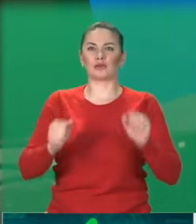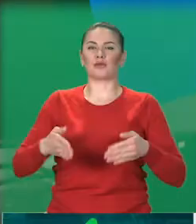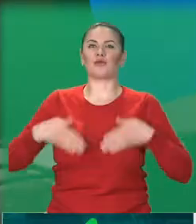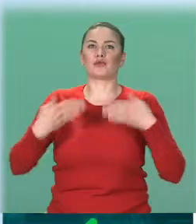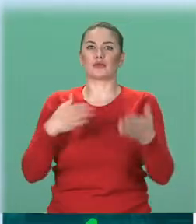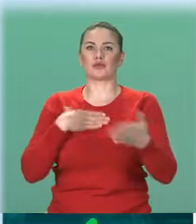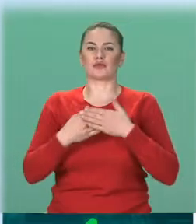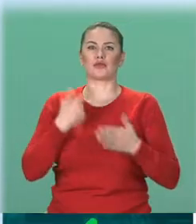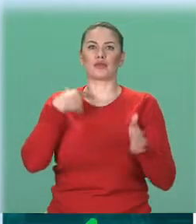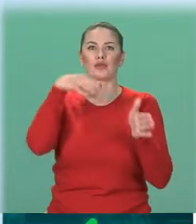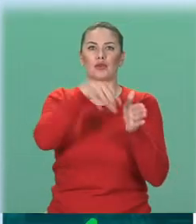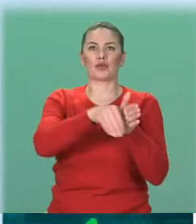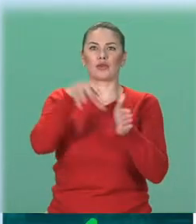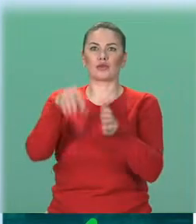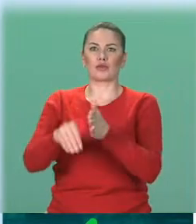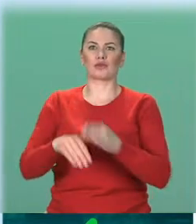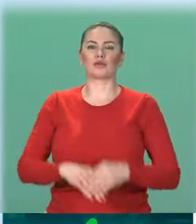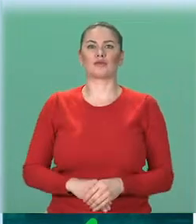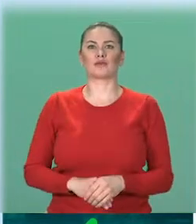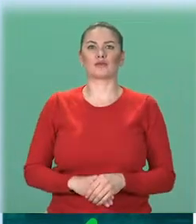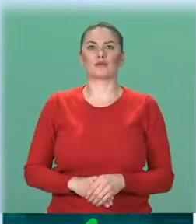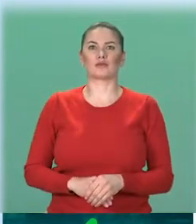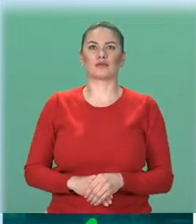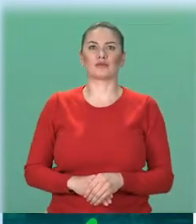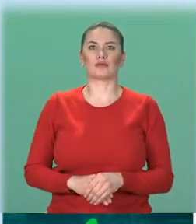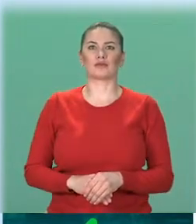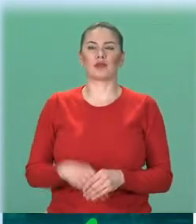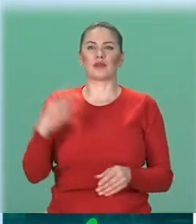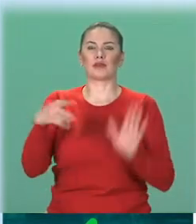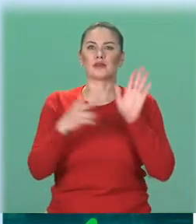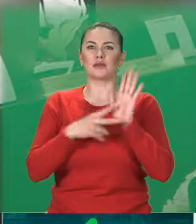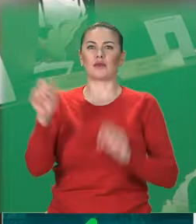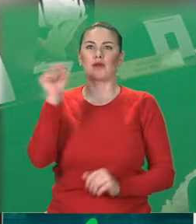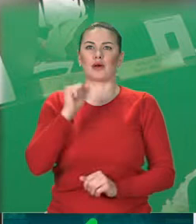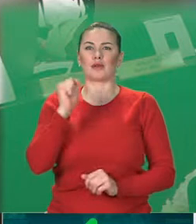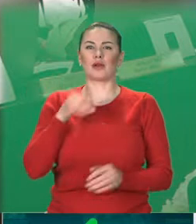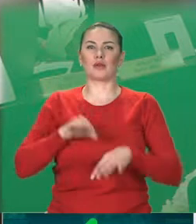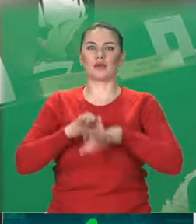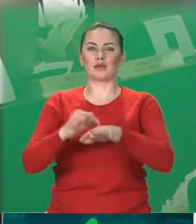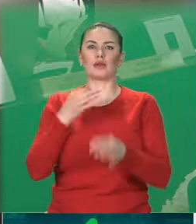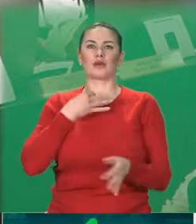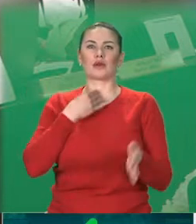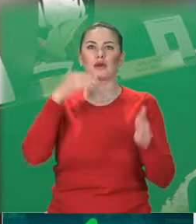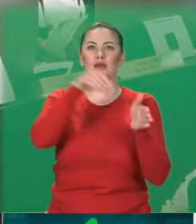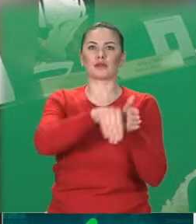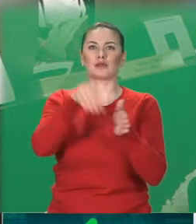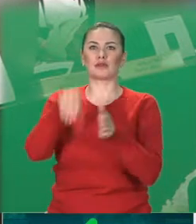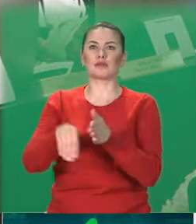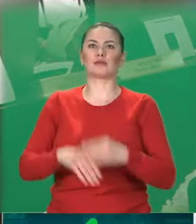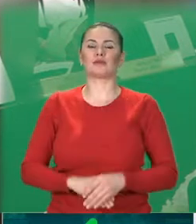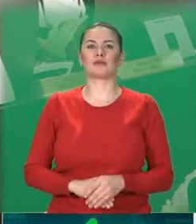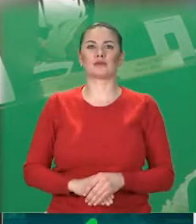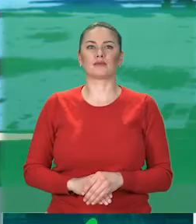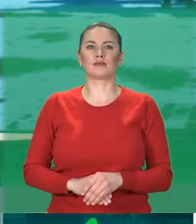пользу поправок в Конституцию. А 22 апреля свое мнение выскажут россияне. Олеся Львова, Дмитрий Клировский, телекомпания ОТВ.